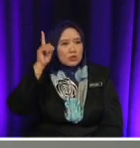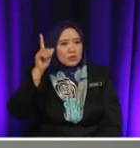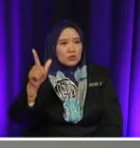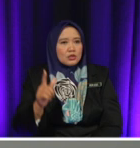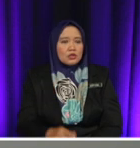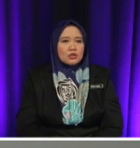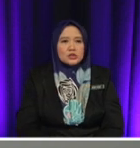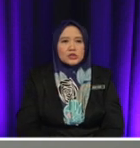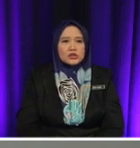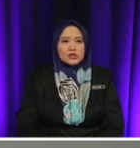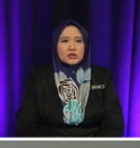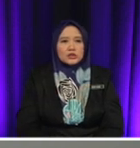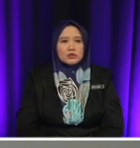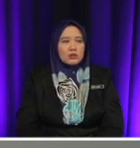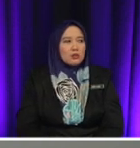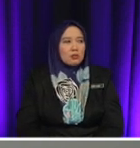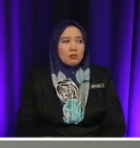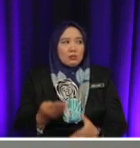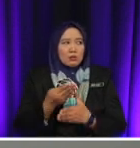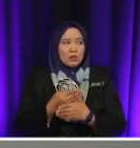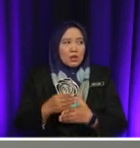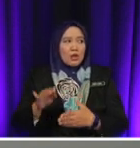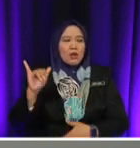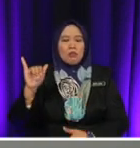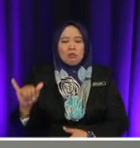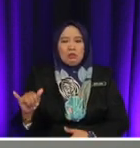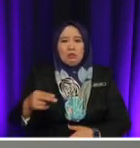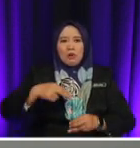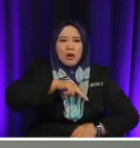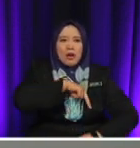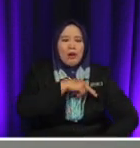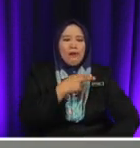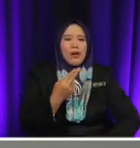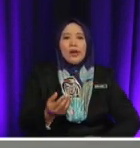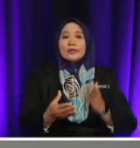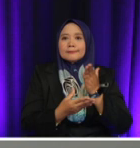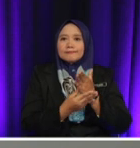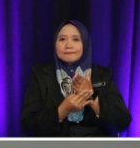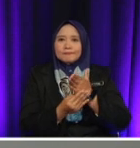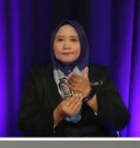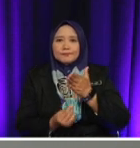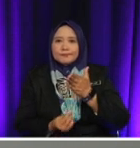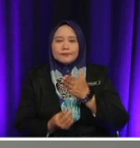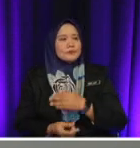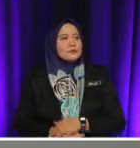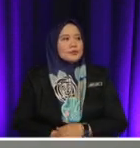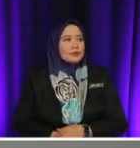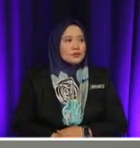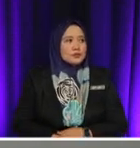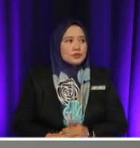adalah berkait dengan bahagian manakah yang menghasilkan minyak yang bermutu tinggi daripada keretang rentas buah kelapa